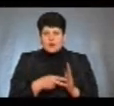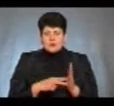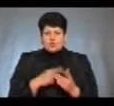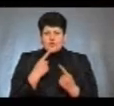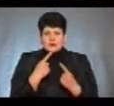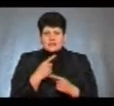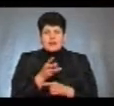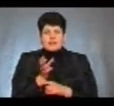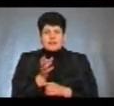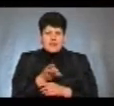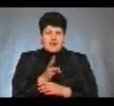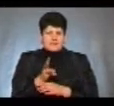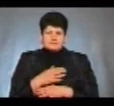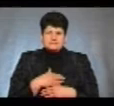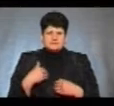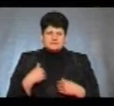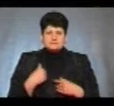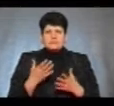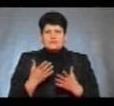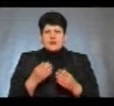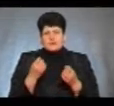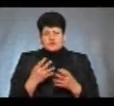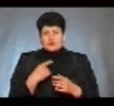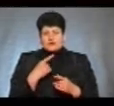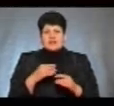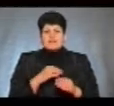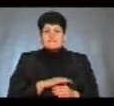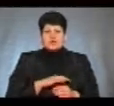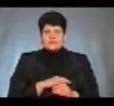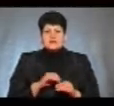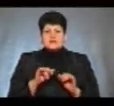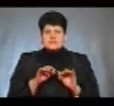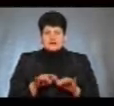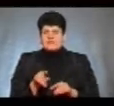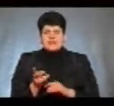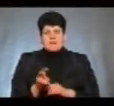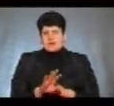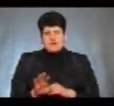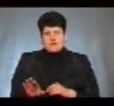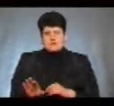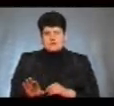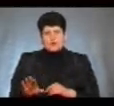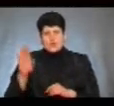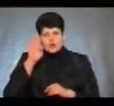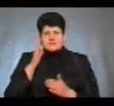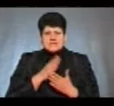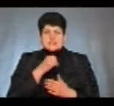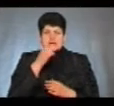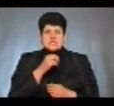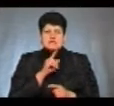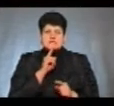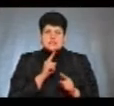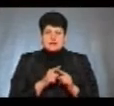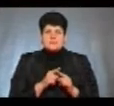камеру вчителі відмовились. Не на камеру кажуть, що на виховні заходи, які хлопець мав відвідувати, він не приходив. У хлопця є старша сестра. До